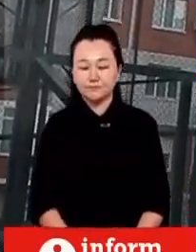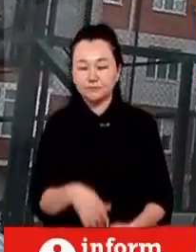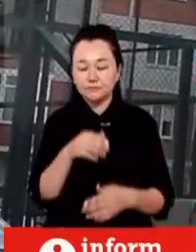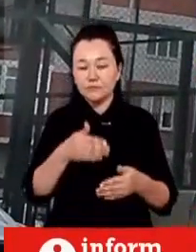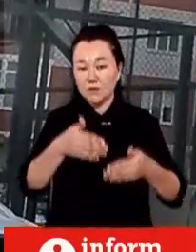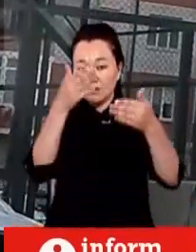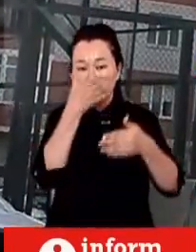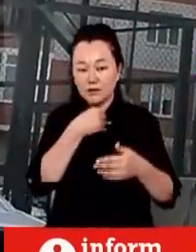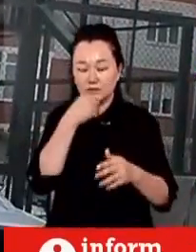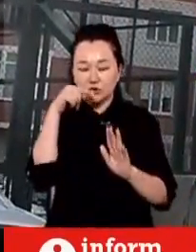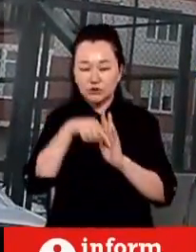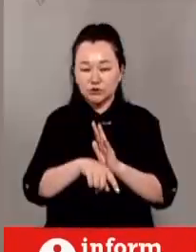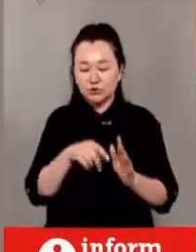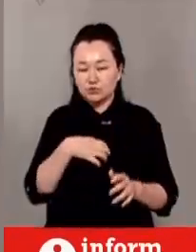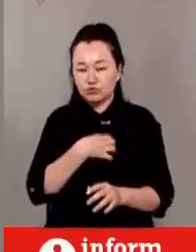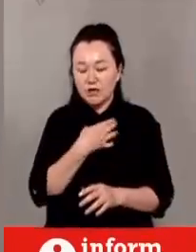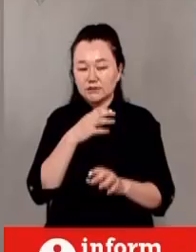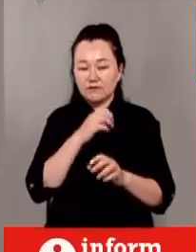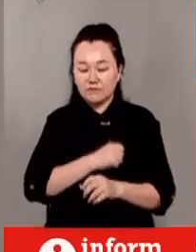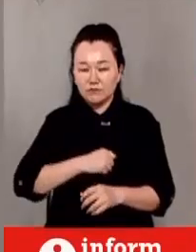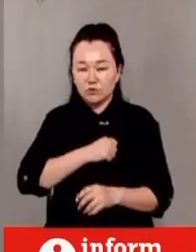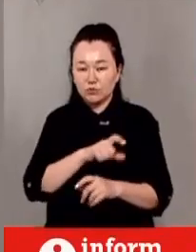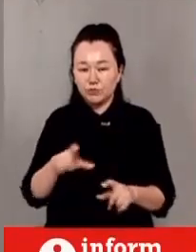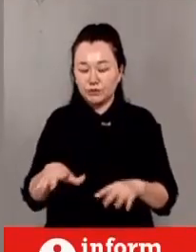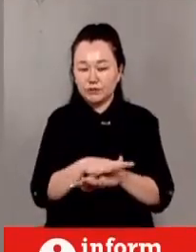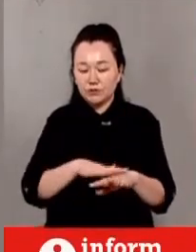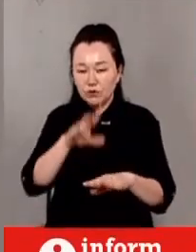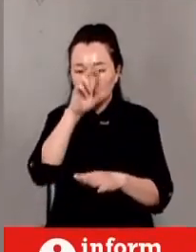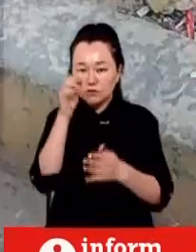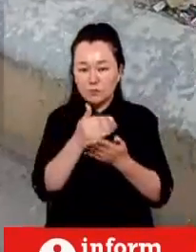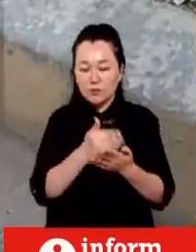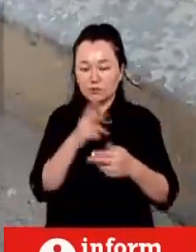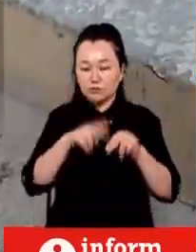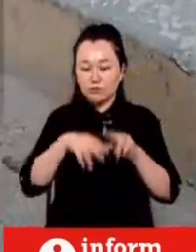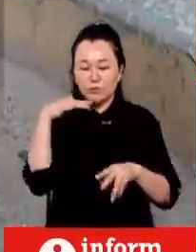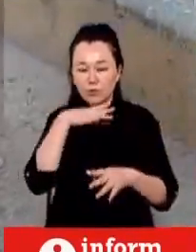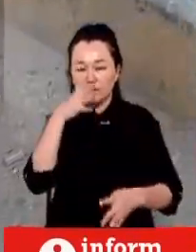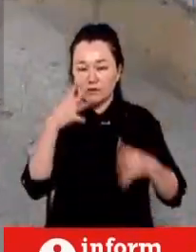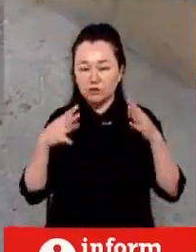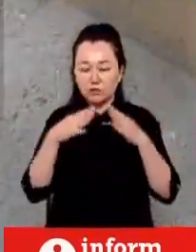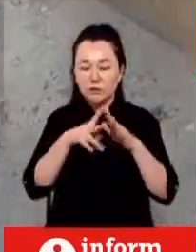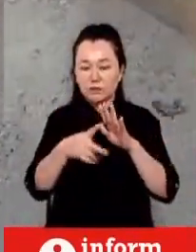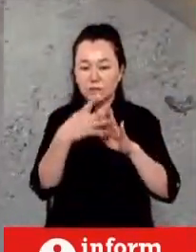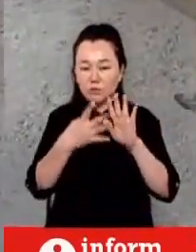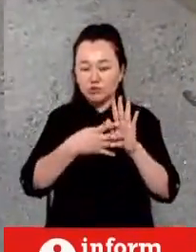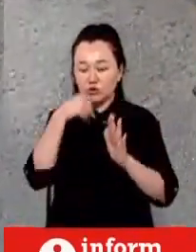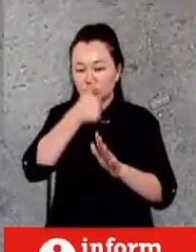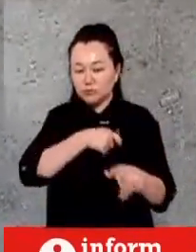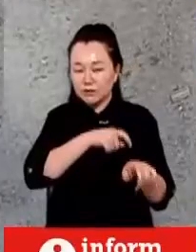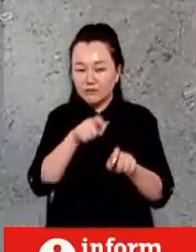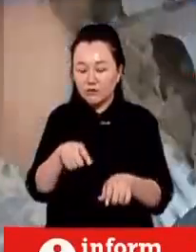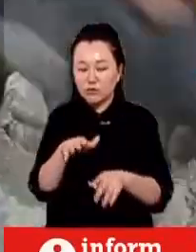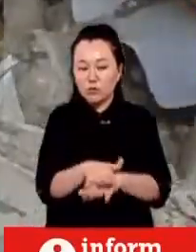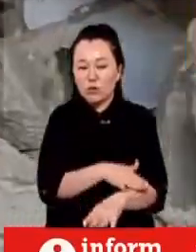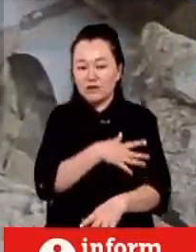Сырты бүтін, іші түтін осылай деп, наразылық білдірген бұл тұрғындар мемлекеттік бағдарламамен салынған көп қабатты үйлерге 2019 жылы көшіп келген, алайда көп